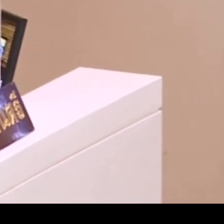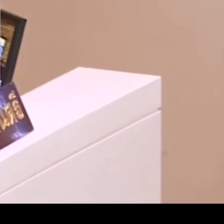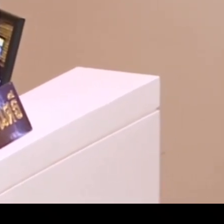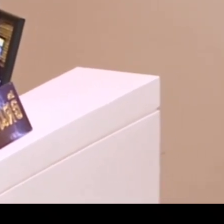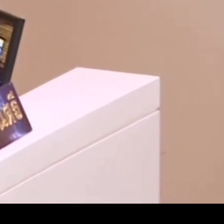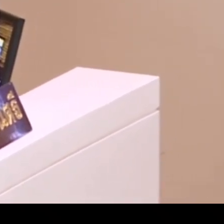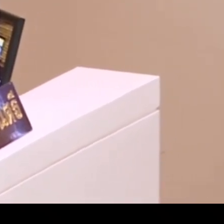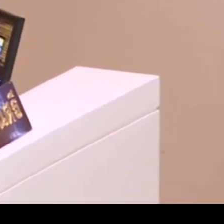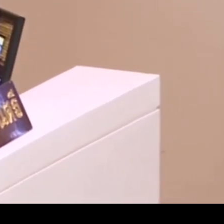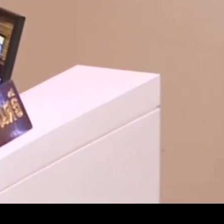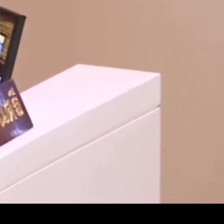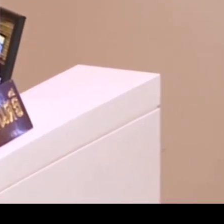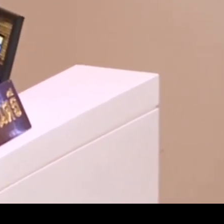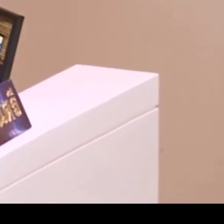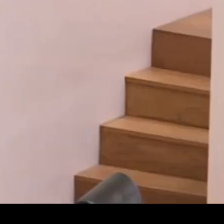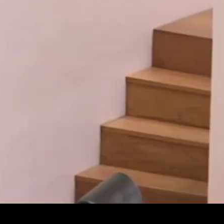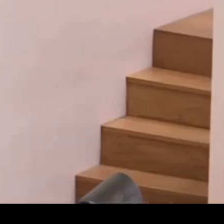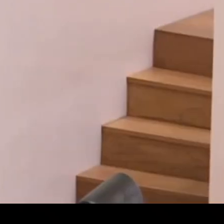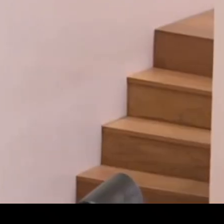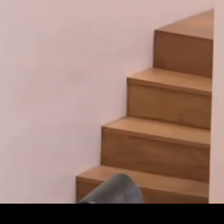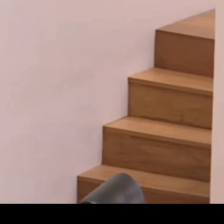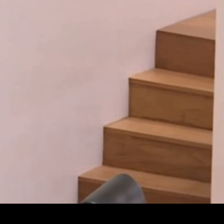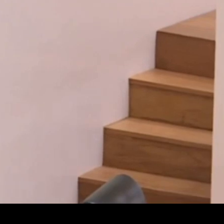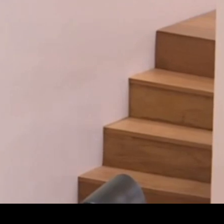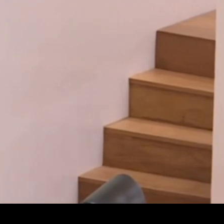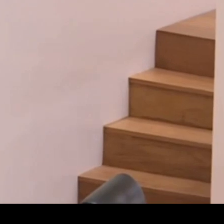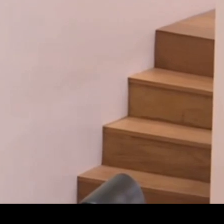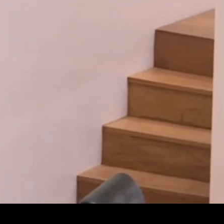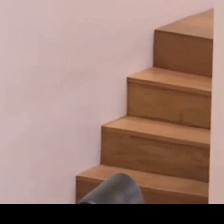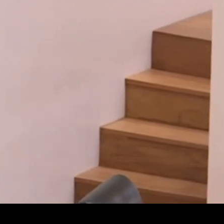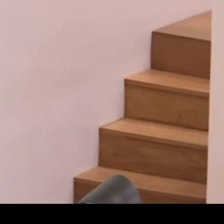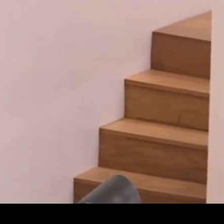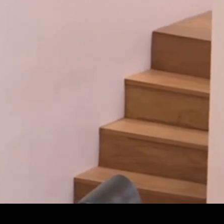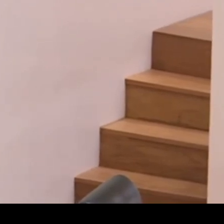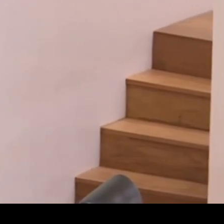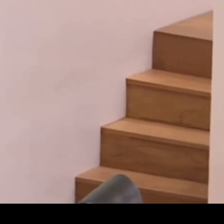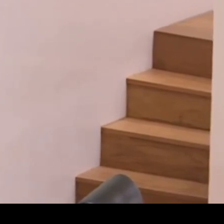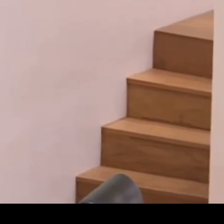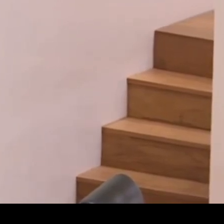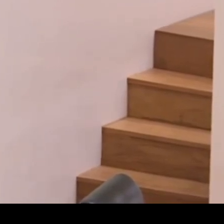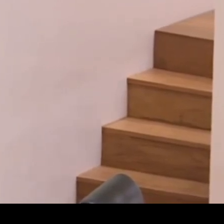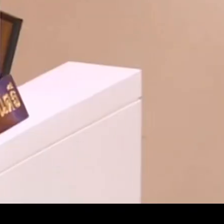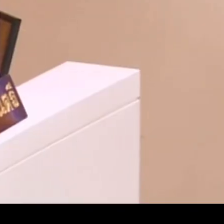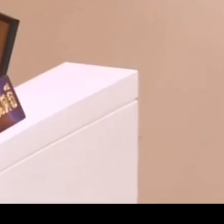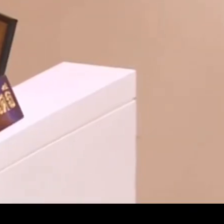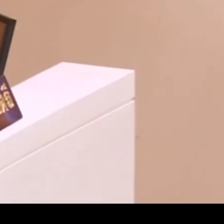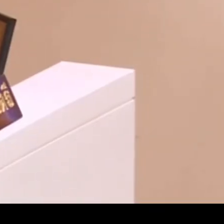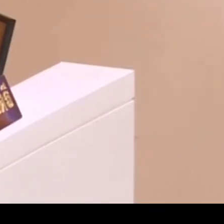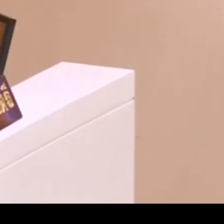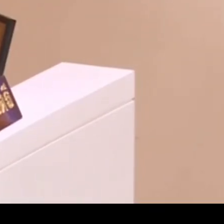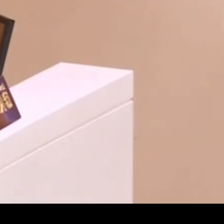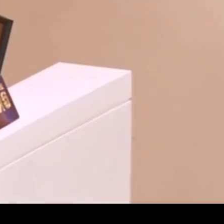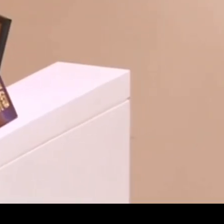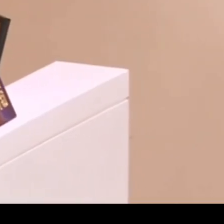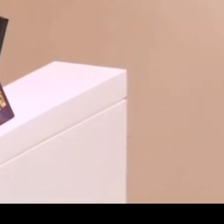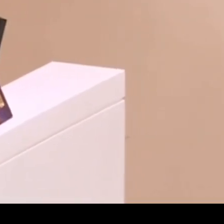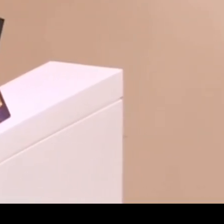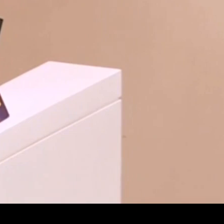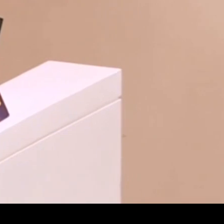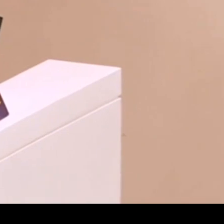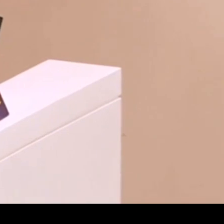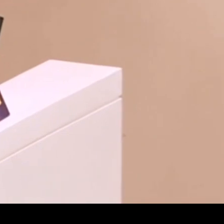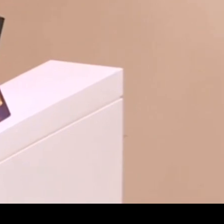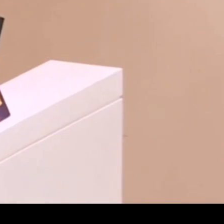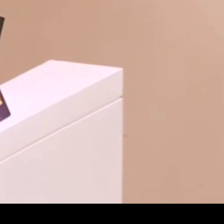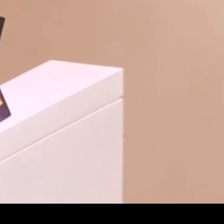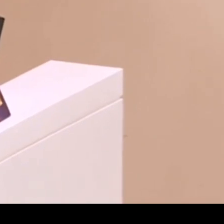คุณสมบัติวุฒิภาวะว่าเป็นภาพในอดีตและความจำเป็นในการจัดซื้ออาวุธยุทโธปกรณ์ค่ะโดยย้ำ